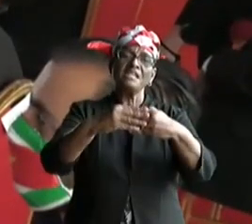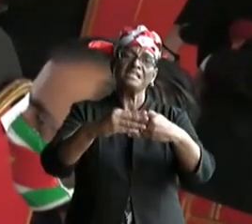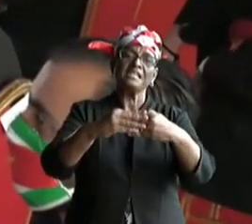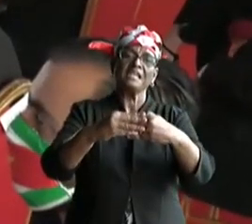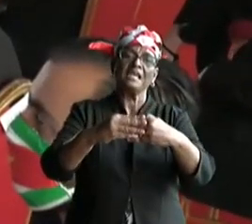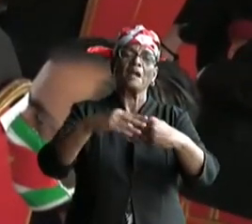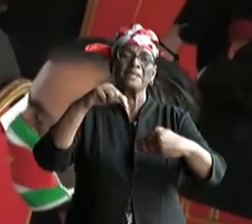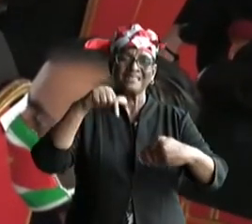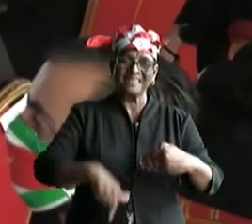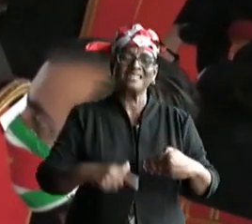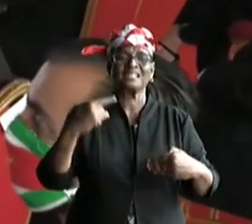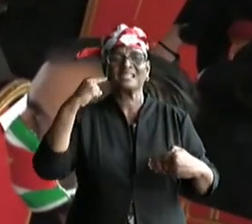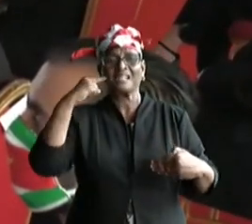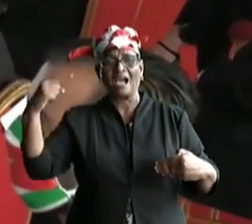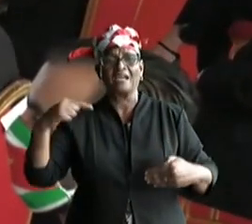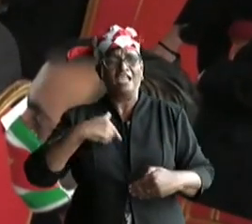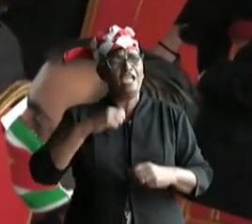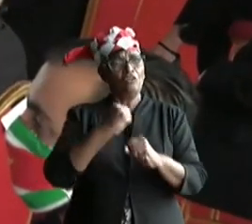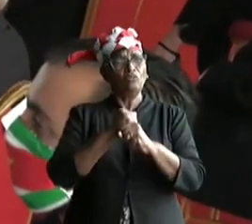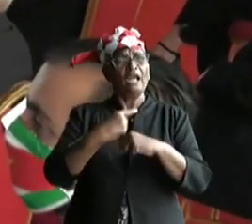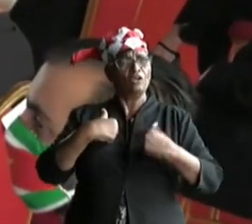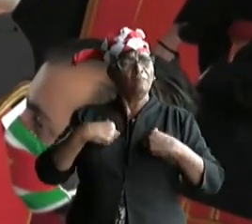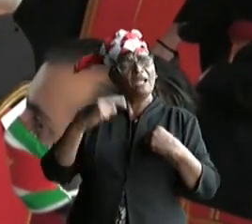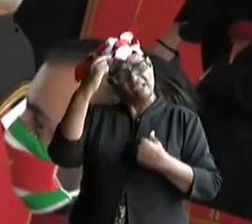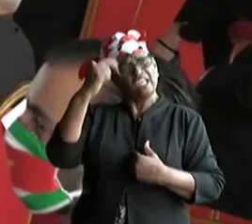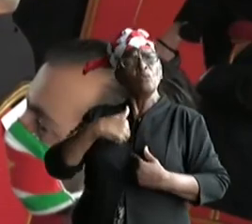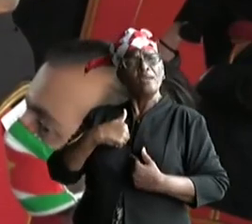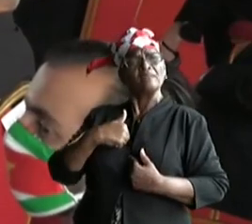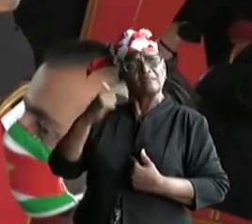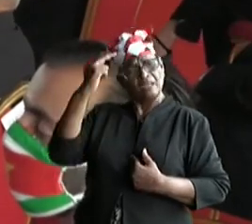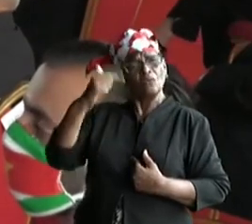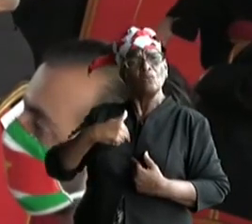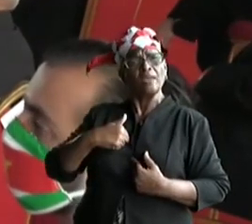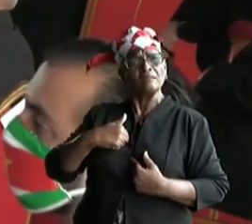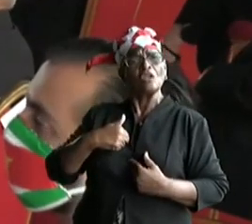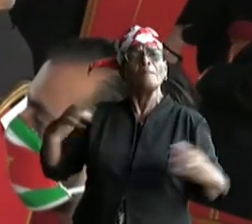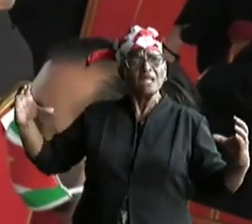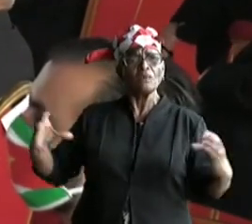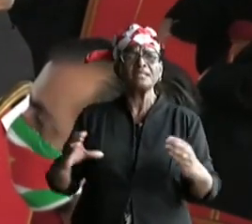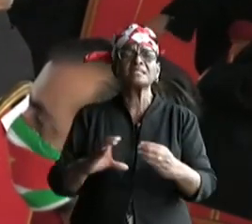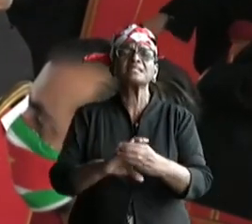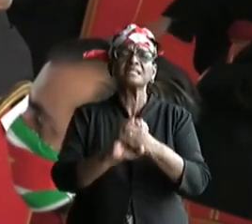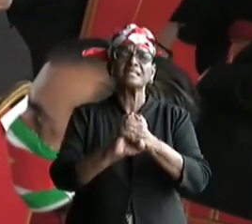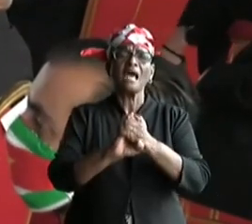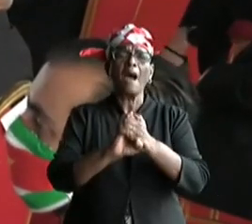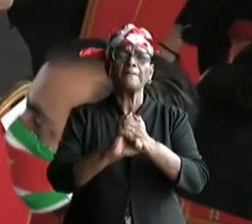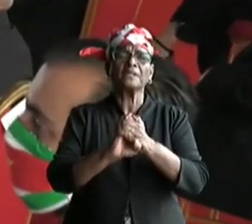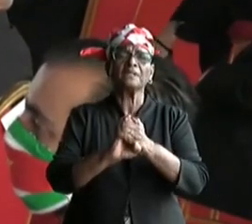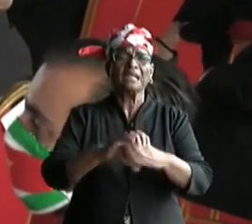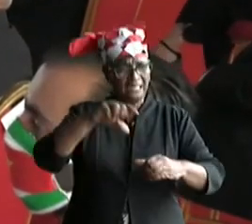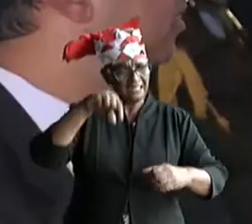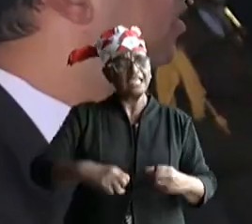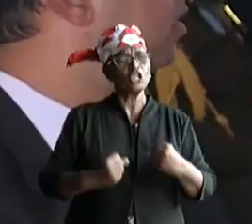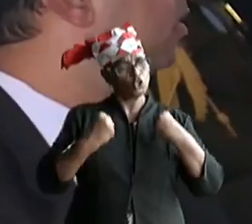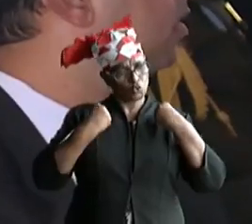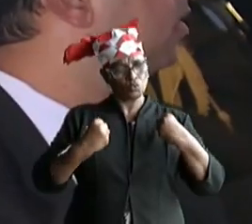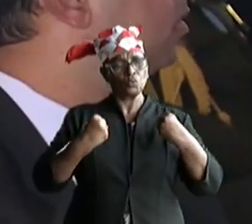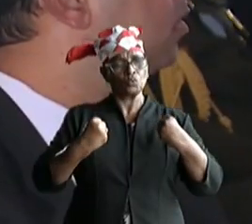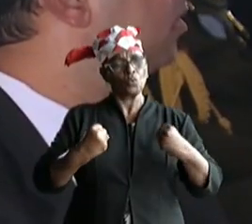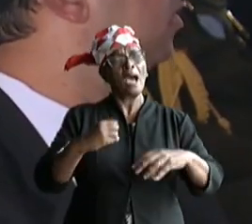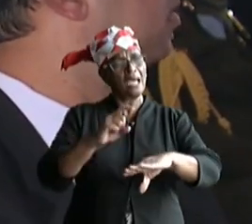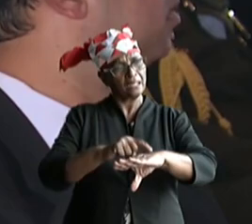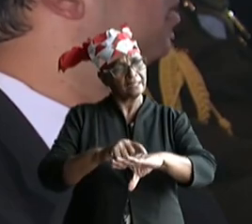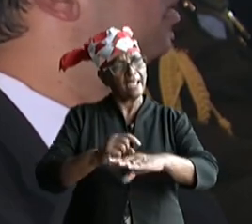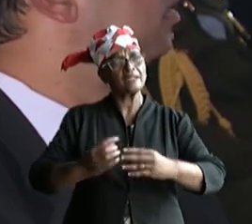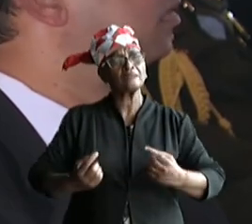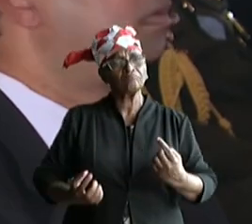dat omdat ik ervan overtuigd ben dat wij met vereende krachten ook deze zware crisis te boven